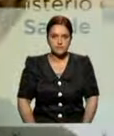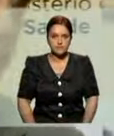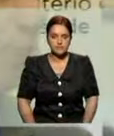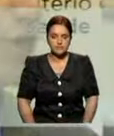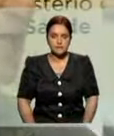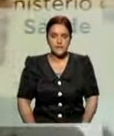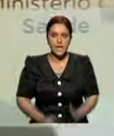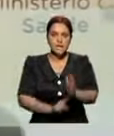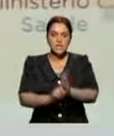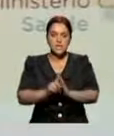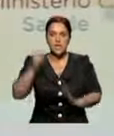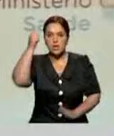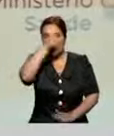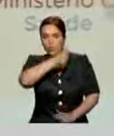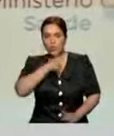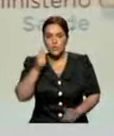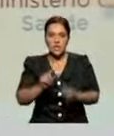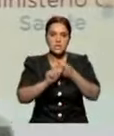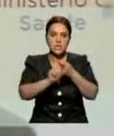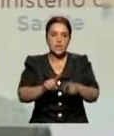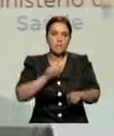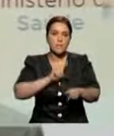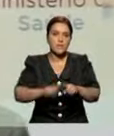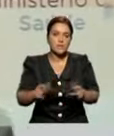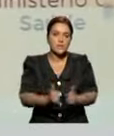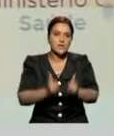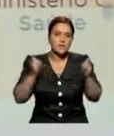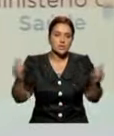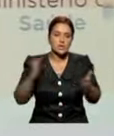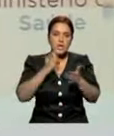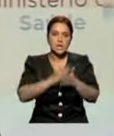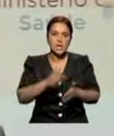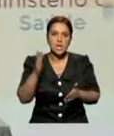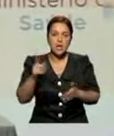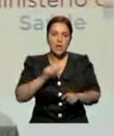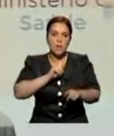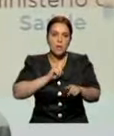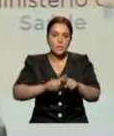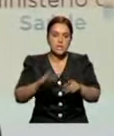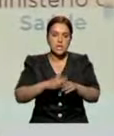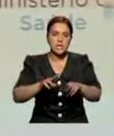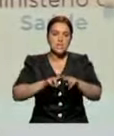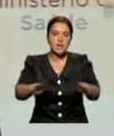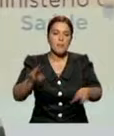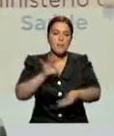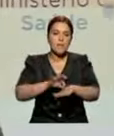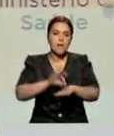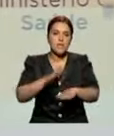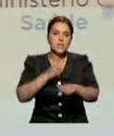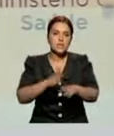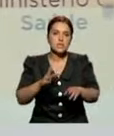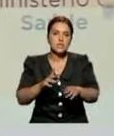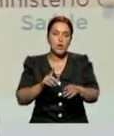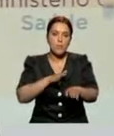С начала года количество зараженных начало резко расти. Не прошло и полугода, как распространение болезни достигло уровня